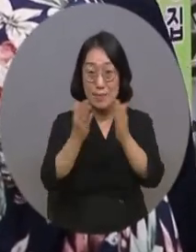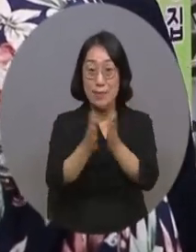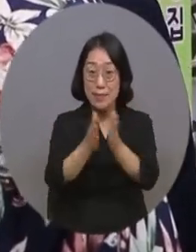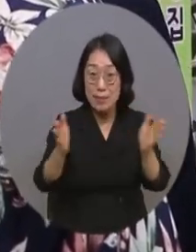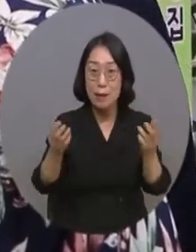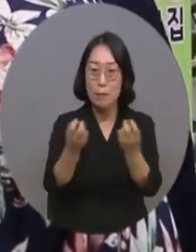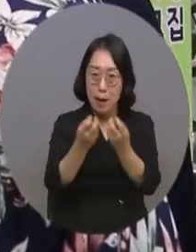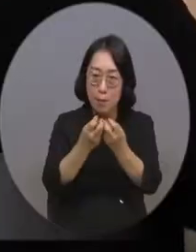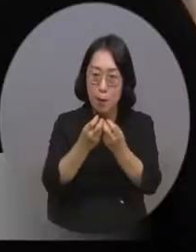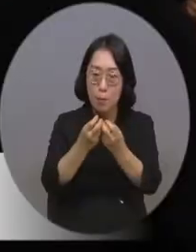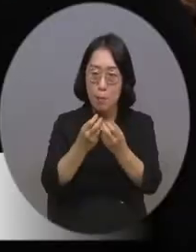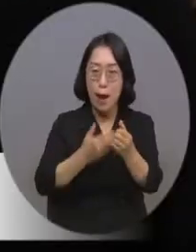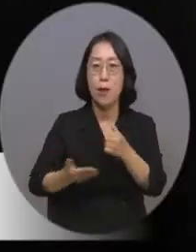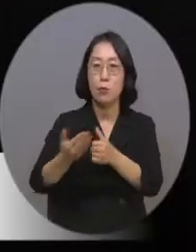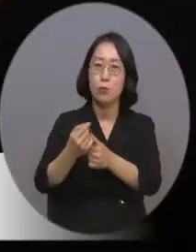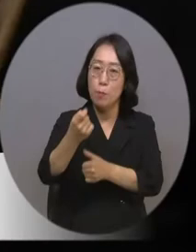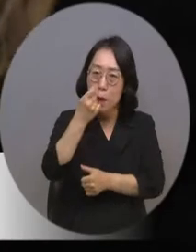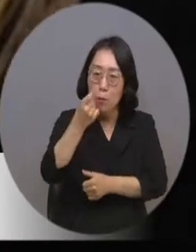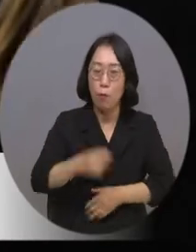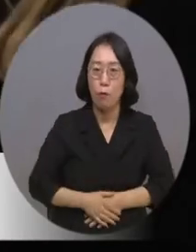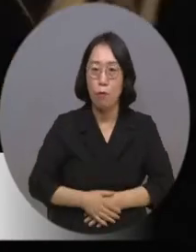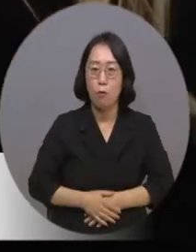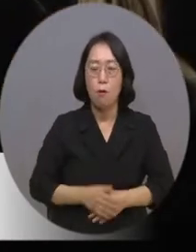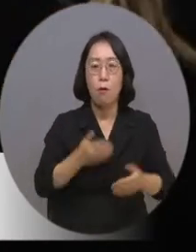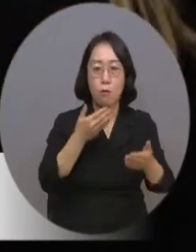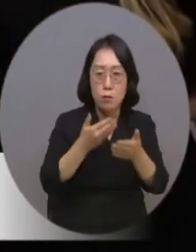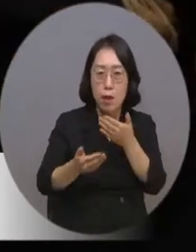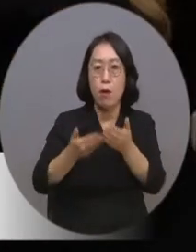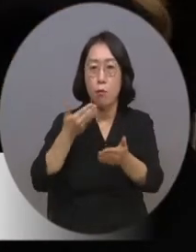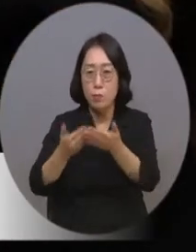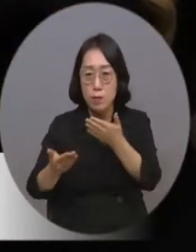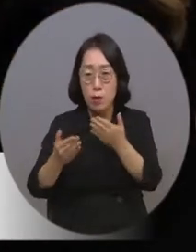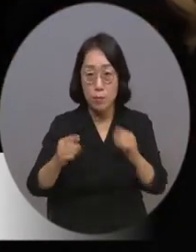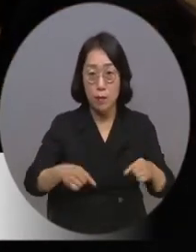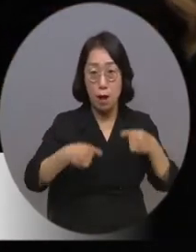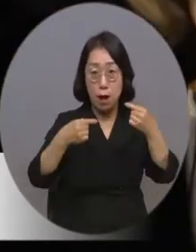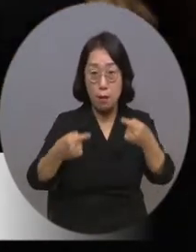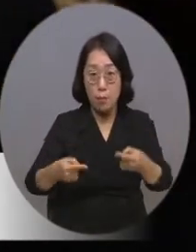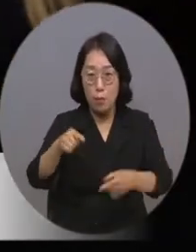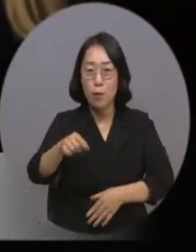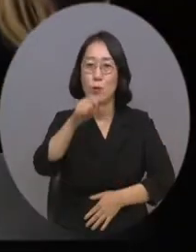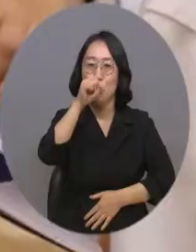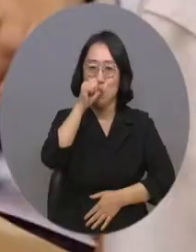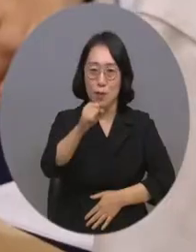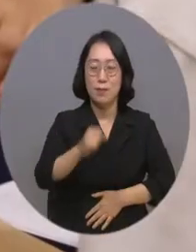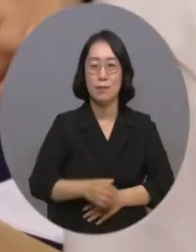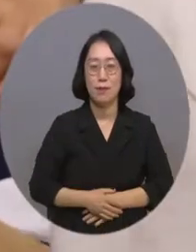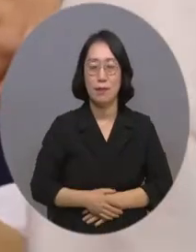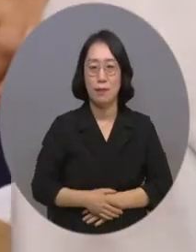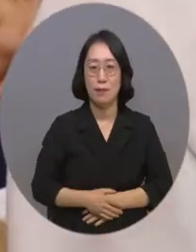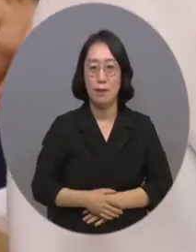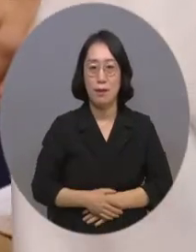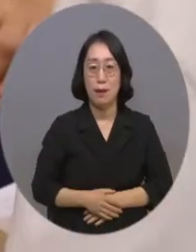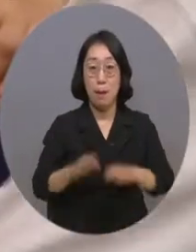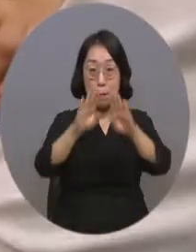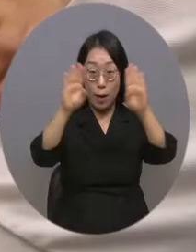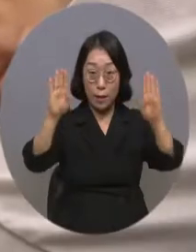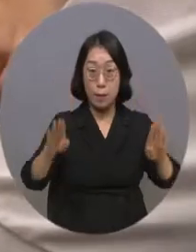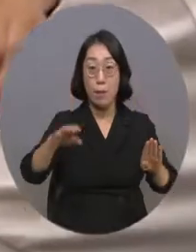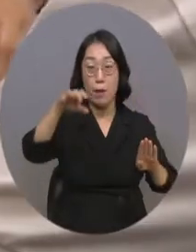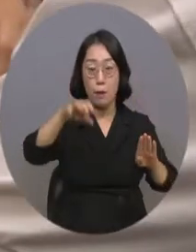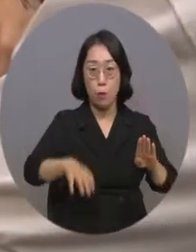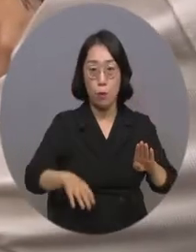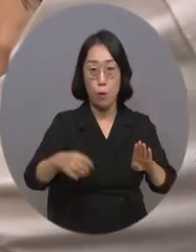전수받았습니다. 다양한 체험활동을 이제 할 수 있어서 좋았습니다. 이날 박람회는